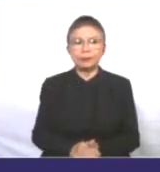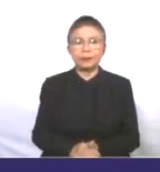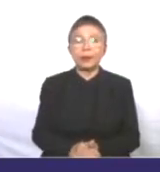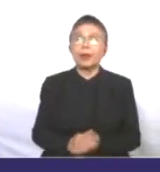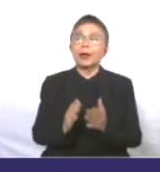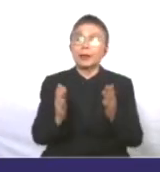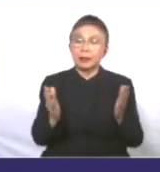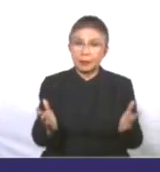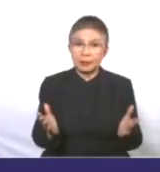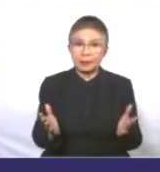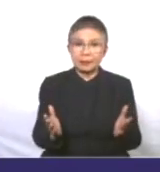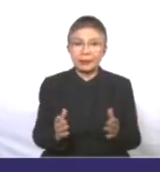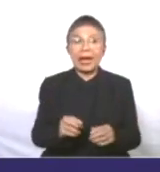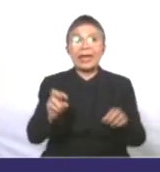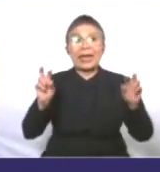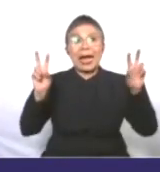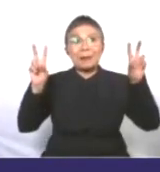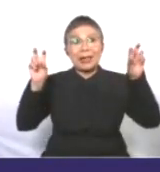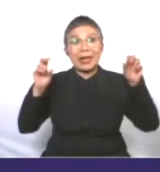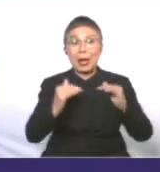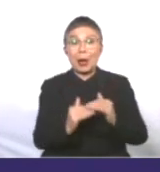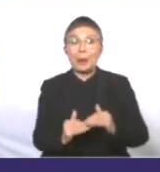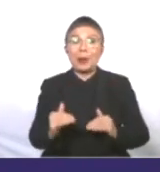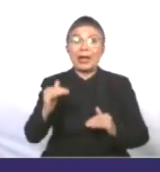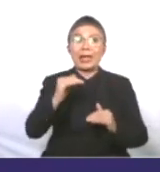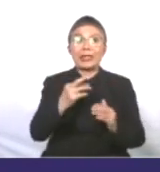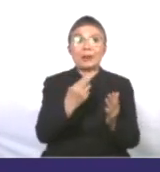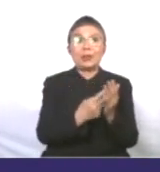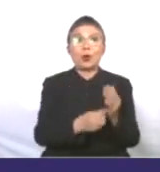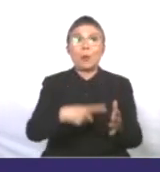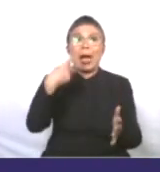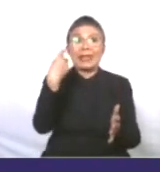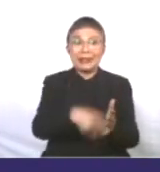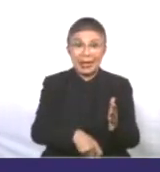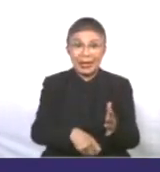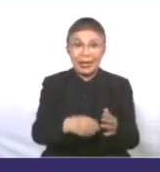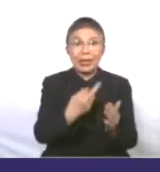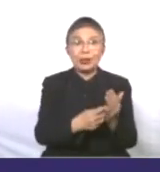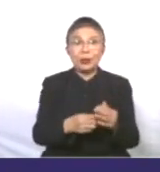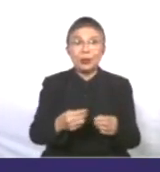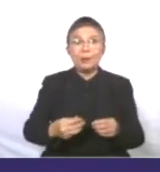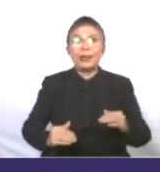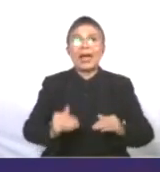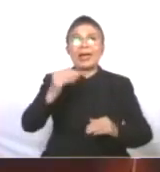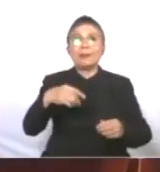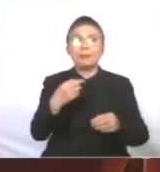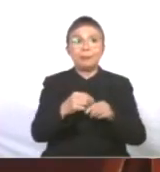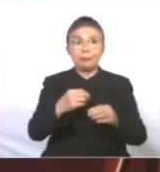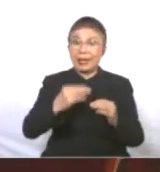Mahfud, yang namanya menaikkan rasio pajak dan menaikkan pajak itu beda.